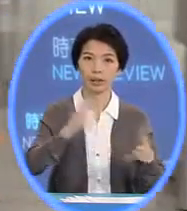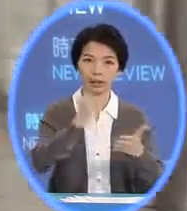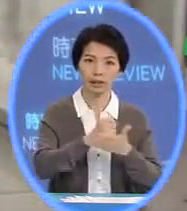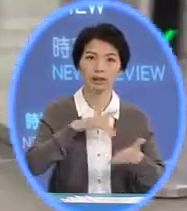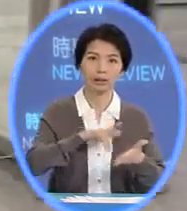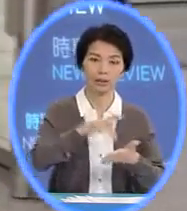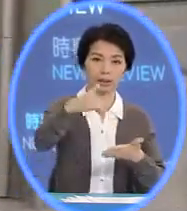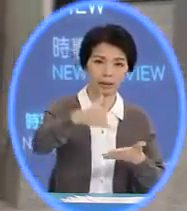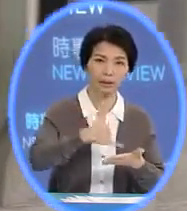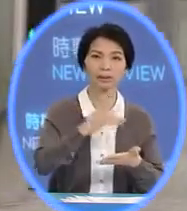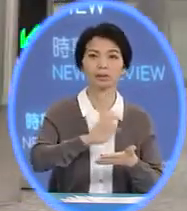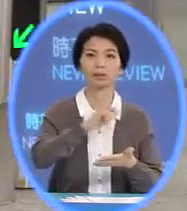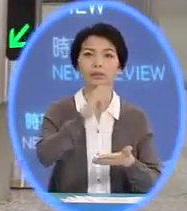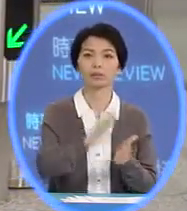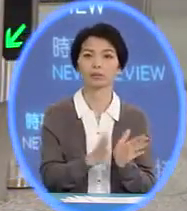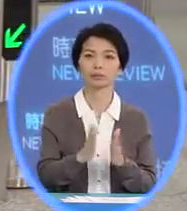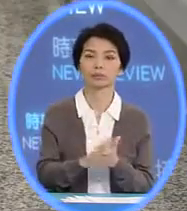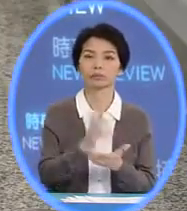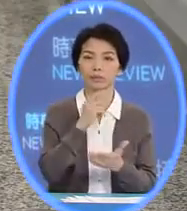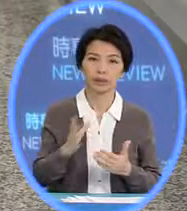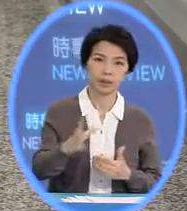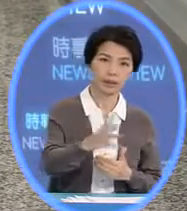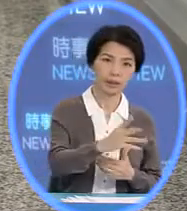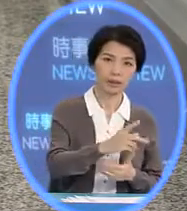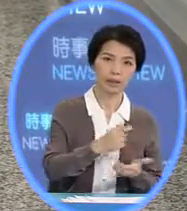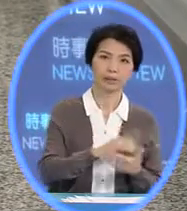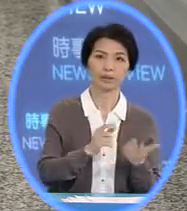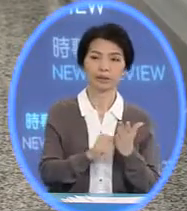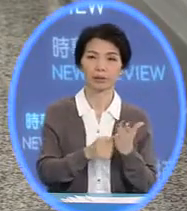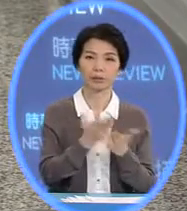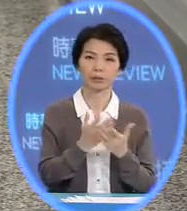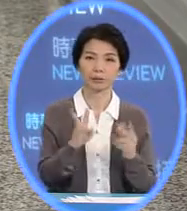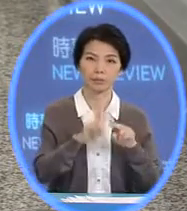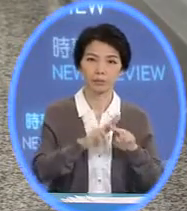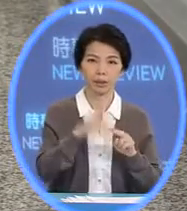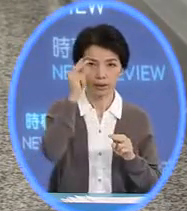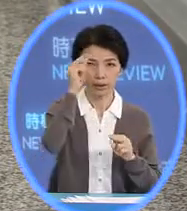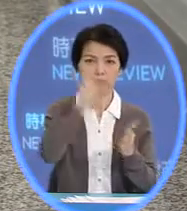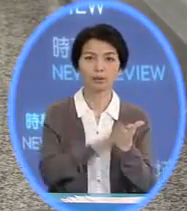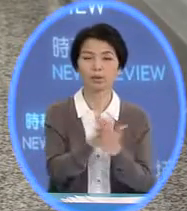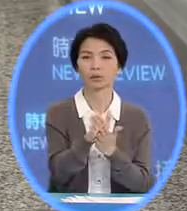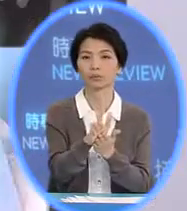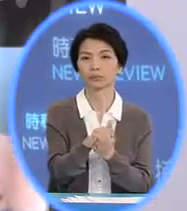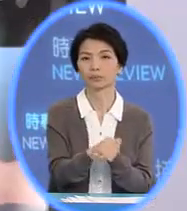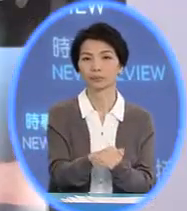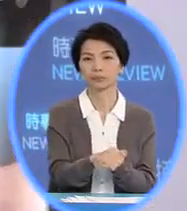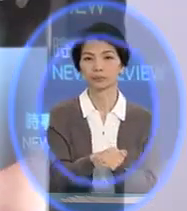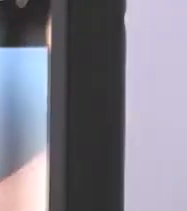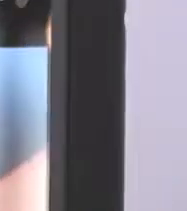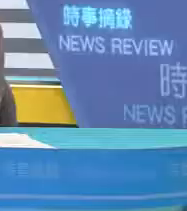登機程序，至於過程中收集到的個人資料都會加密，7日之後刪除。